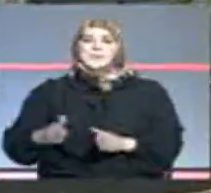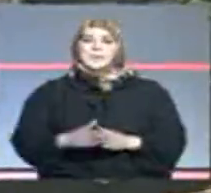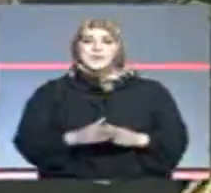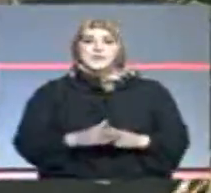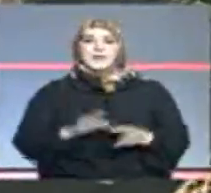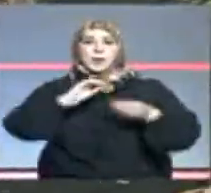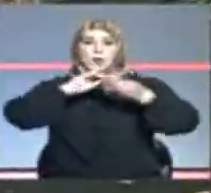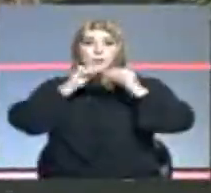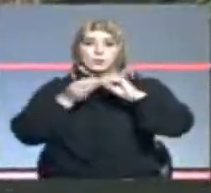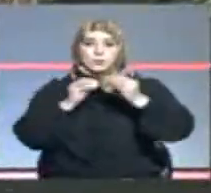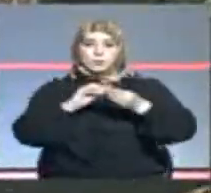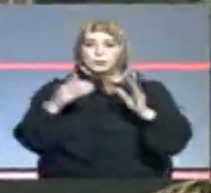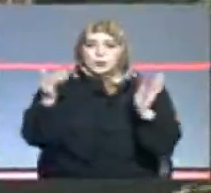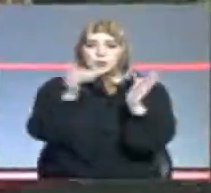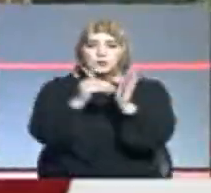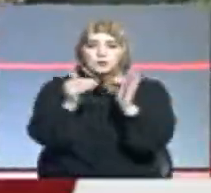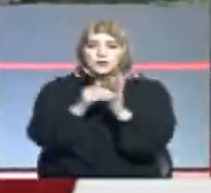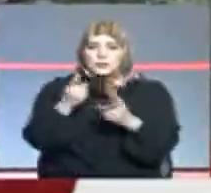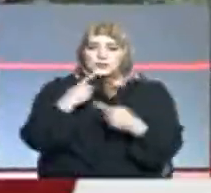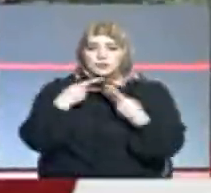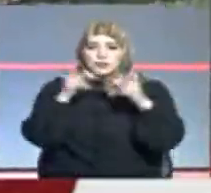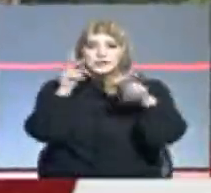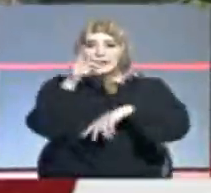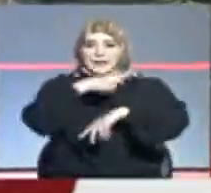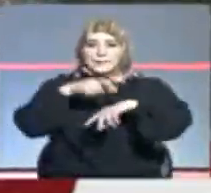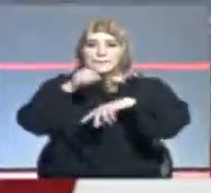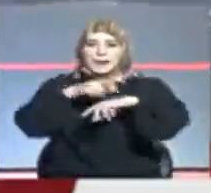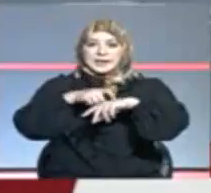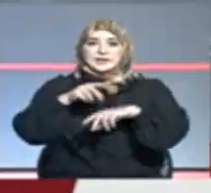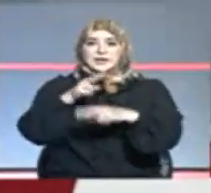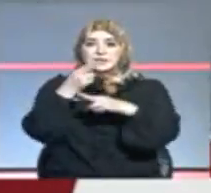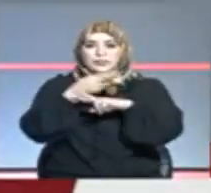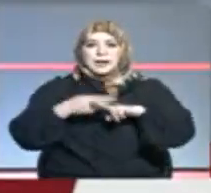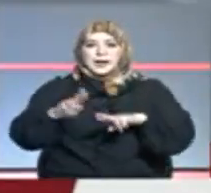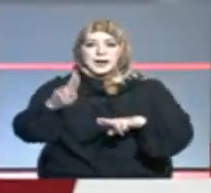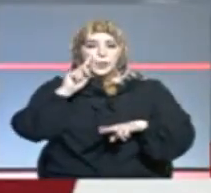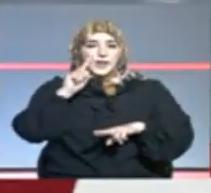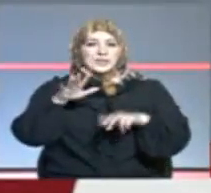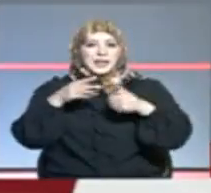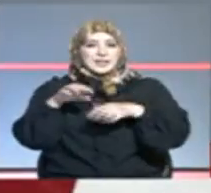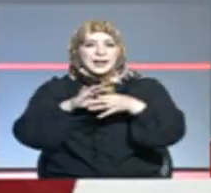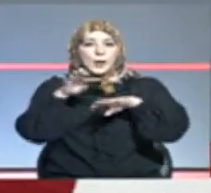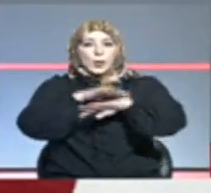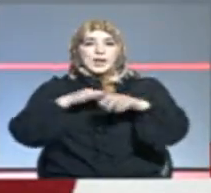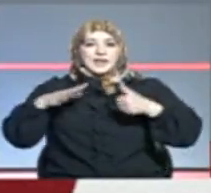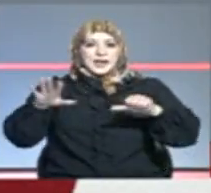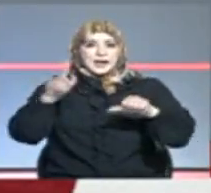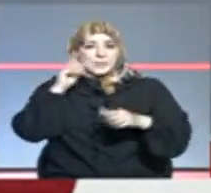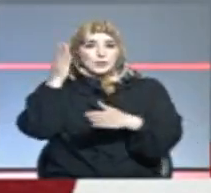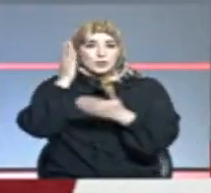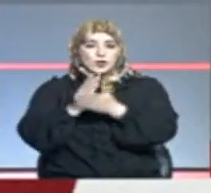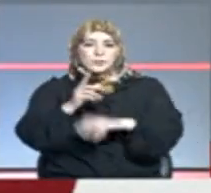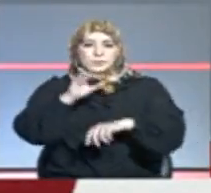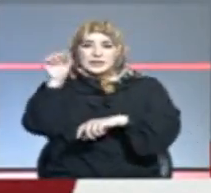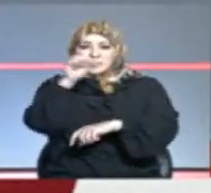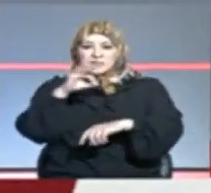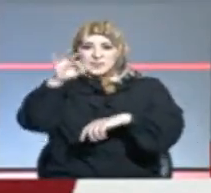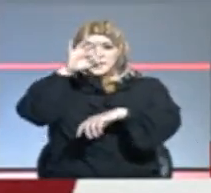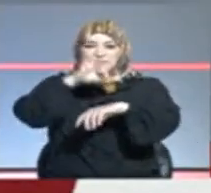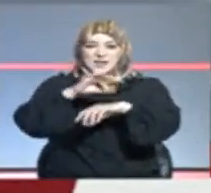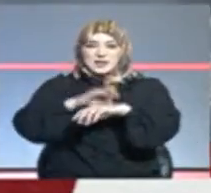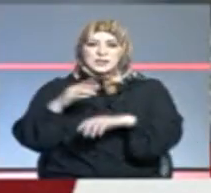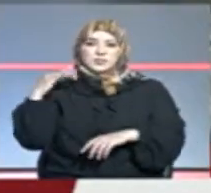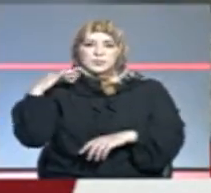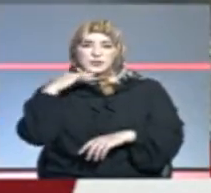صيحة فزع أطلقتها بلدية رواد بعد أن باءت كل جهودها للحد من انتشار الحشرات والروائح الكريهة